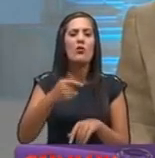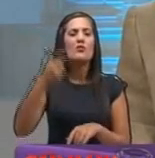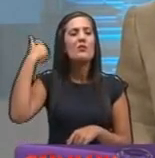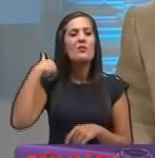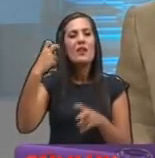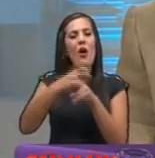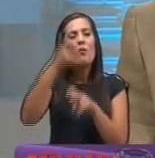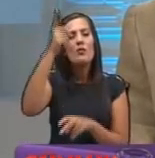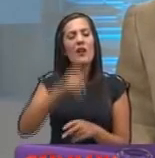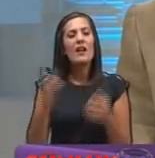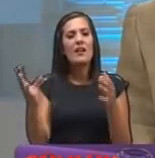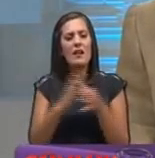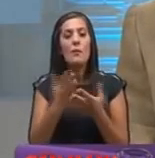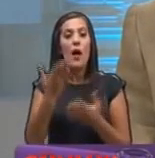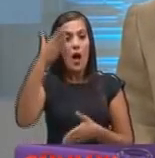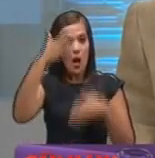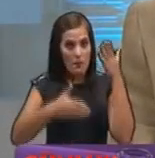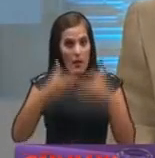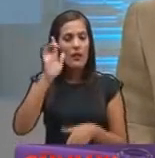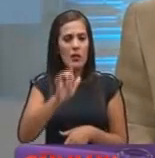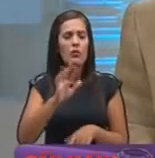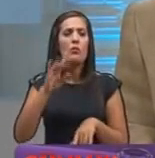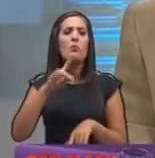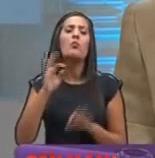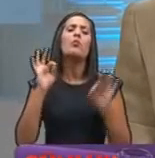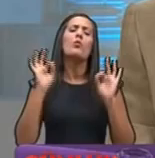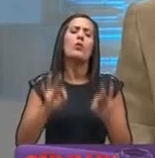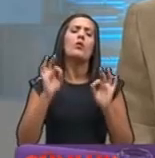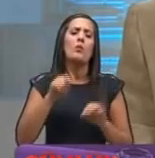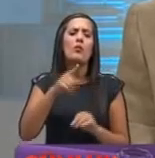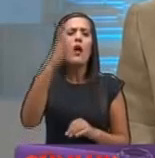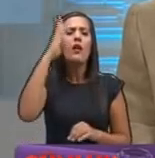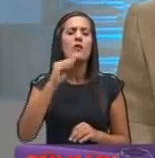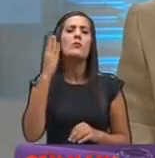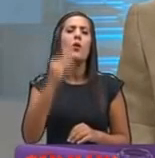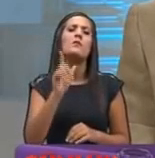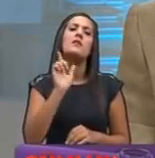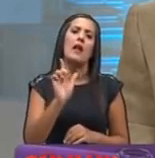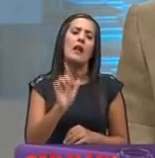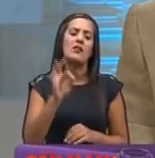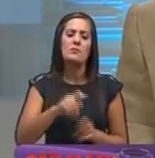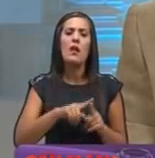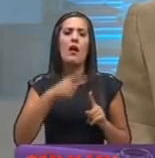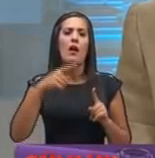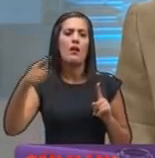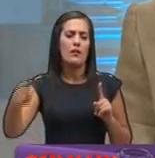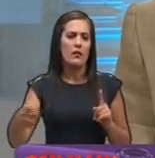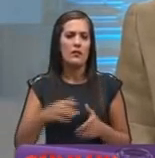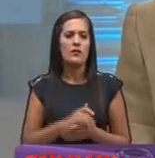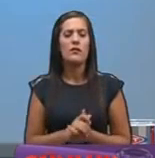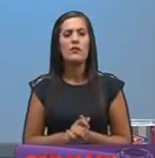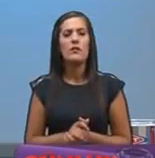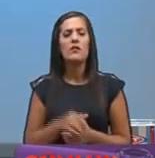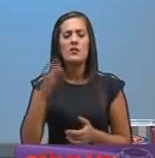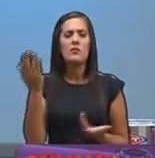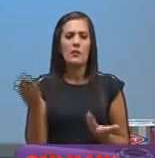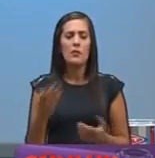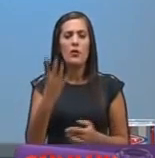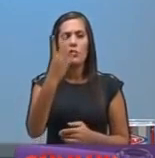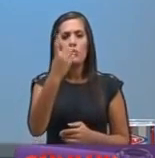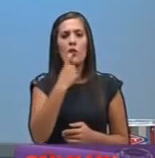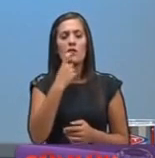ilgili. Hele ameliyat gerektiriyorsa muhakkak bunun anlaşılmış olması gerekirdi şimdiye kadar. Öyle değil mi? Tabii yani